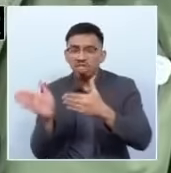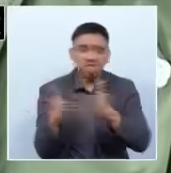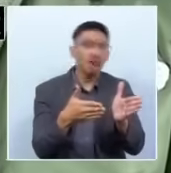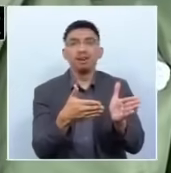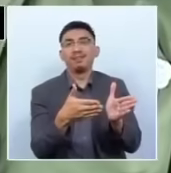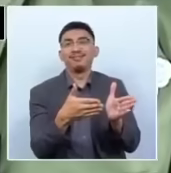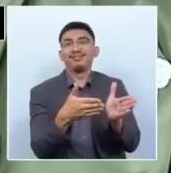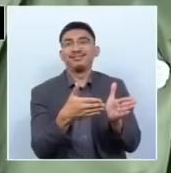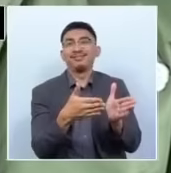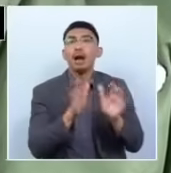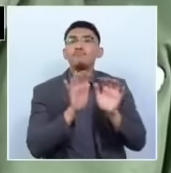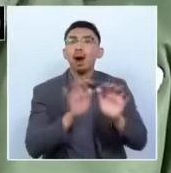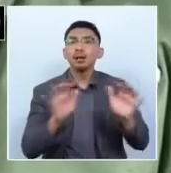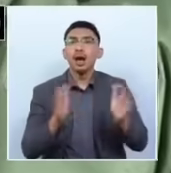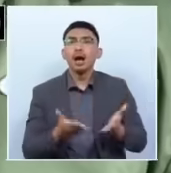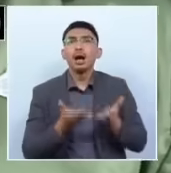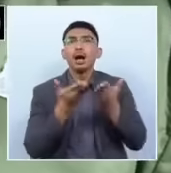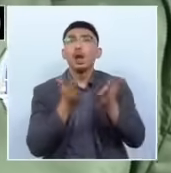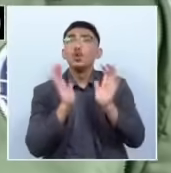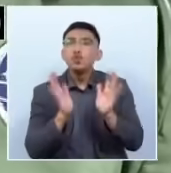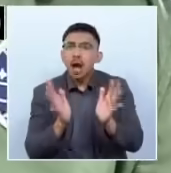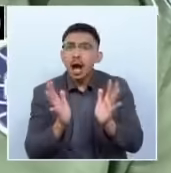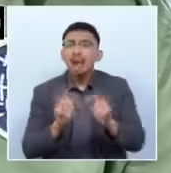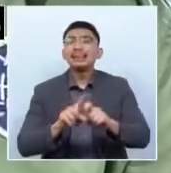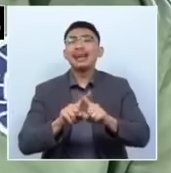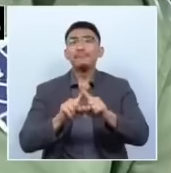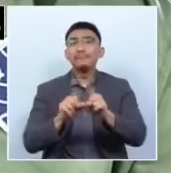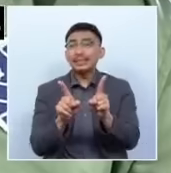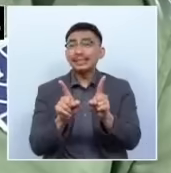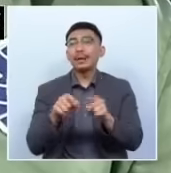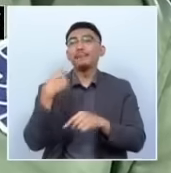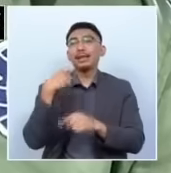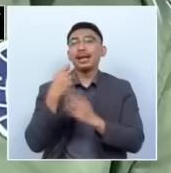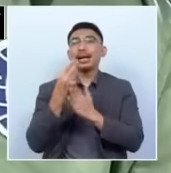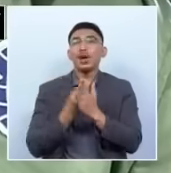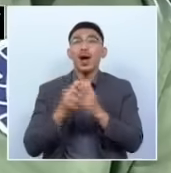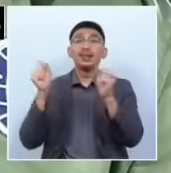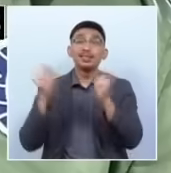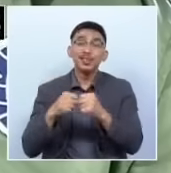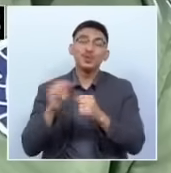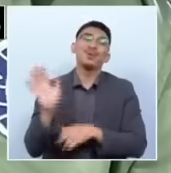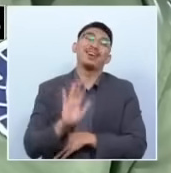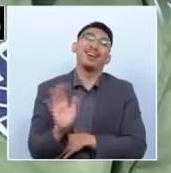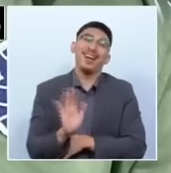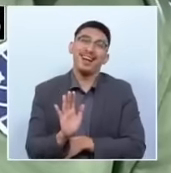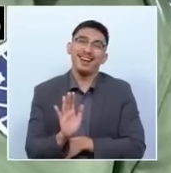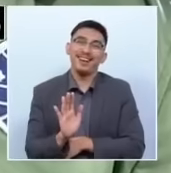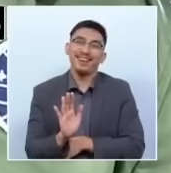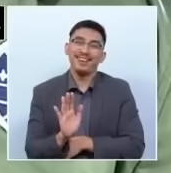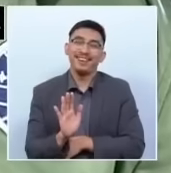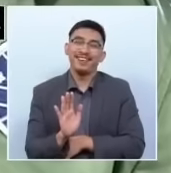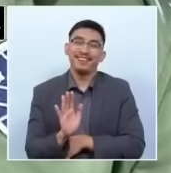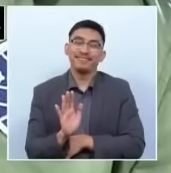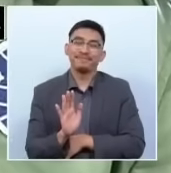ajukan tidak disetujui oleh menteri keuangan jadi sebagai